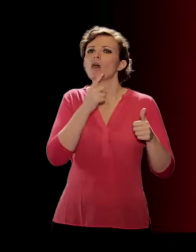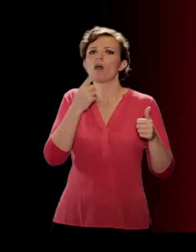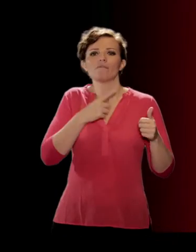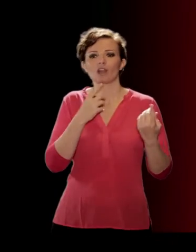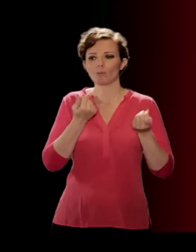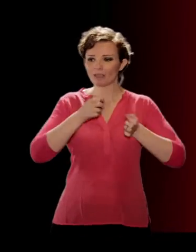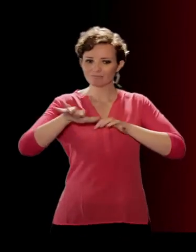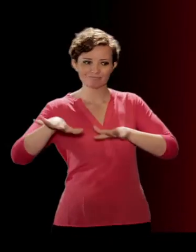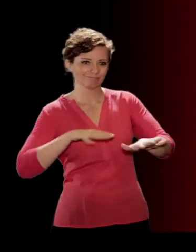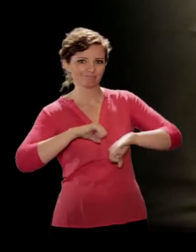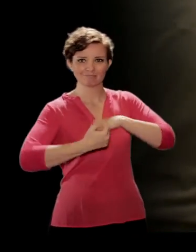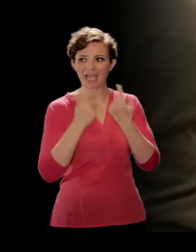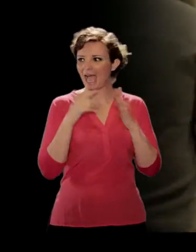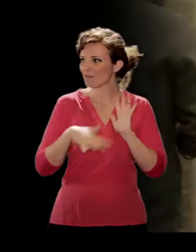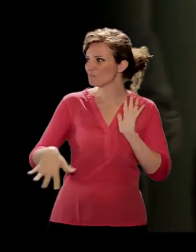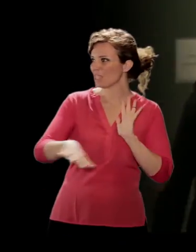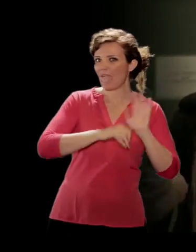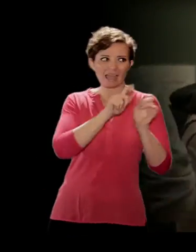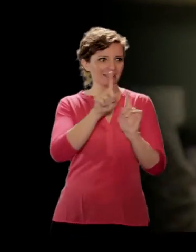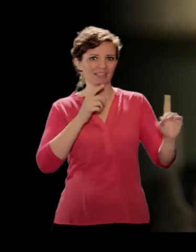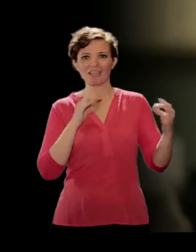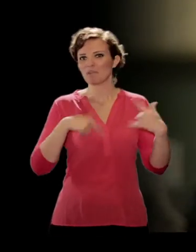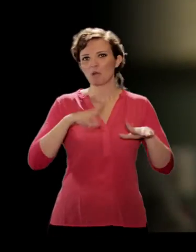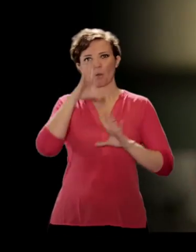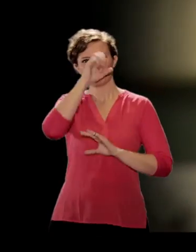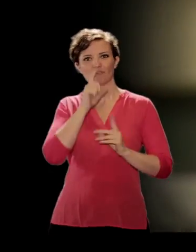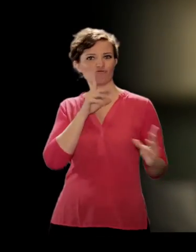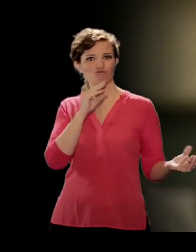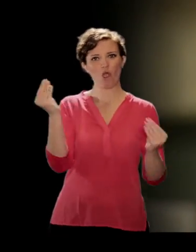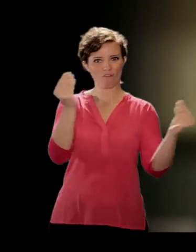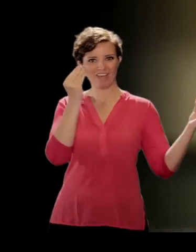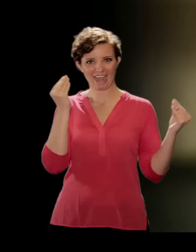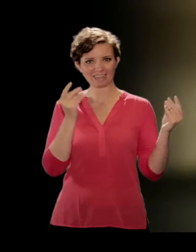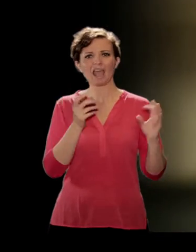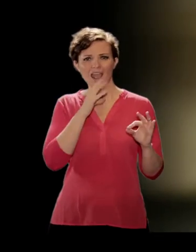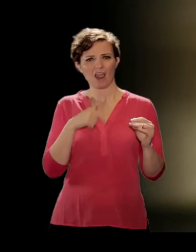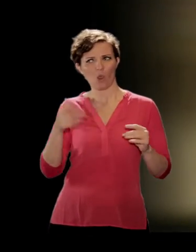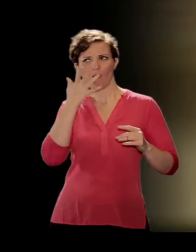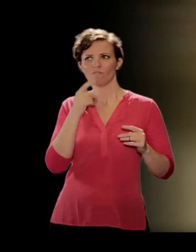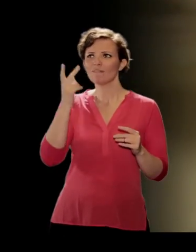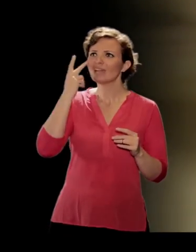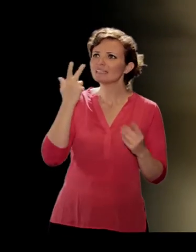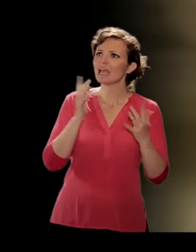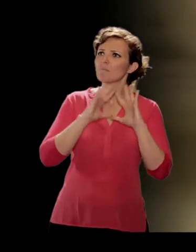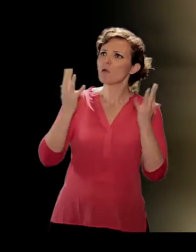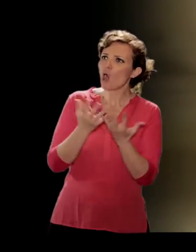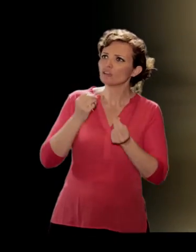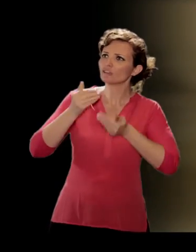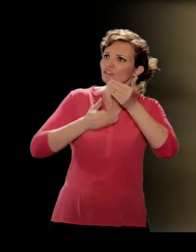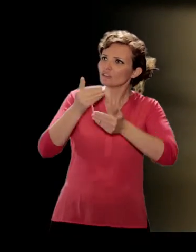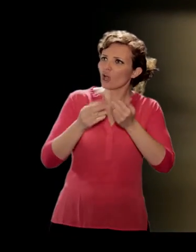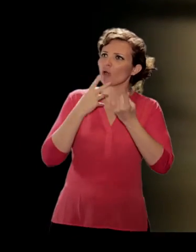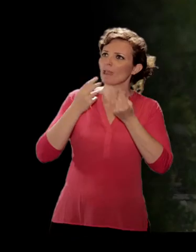estrema dinamicità dell'ambiente. Siamo un'università giovane e cerchiamo di tenerci al passo con l'evoluzione, in questo